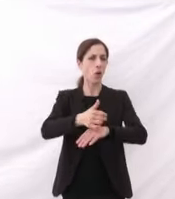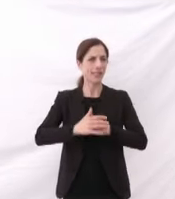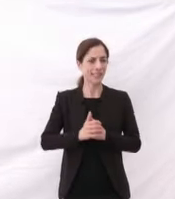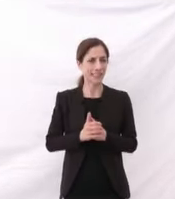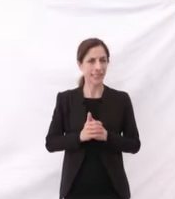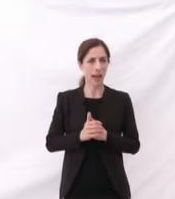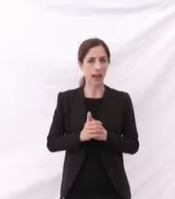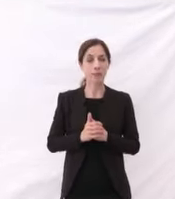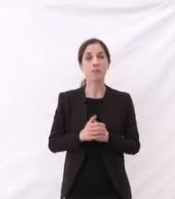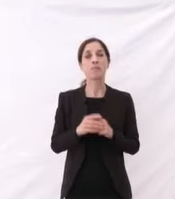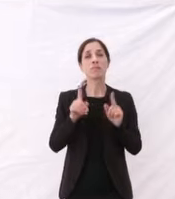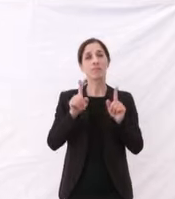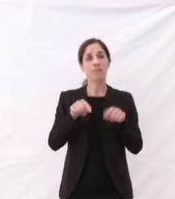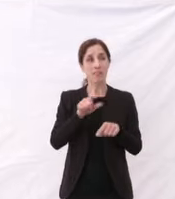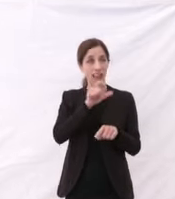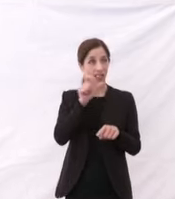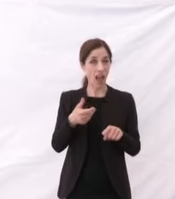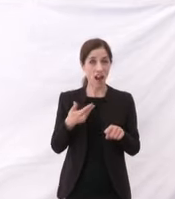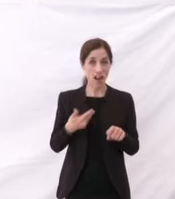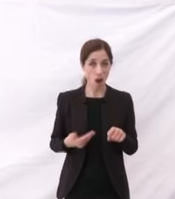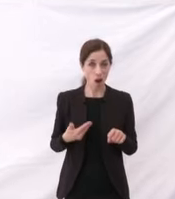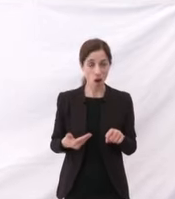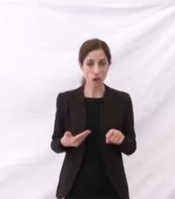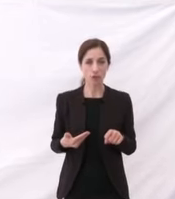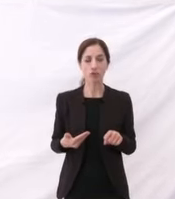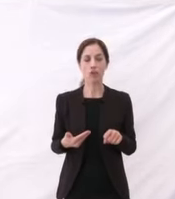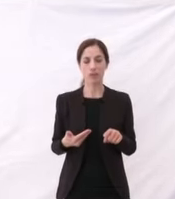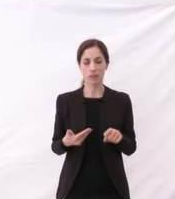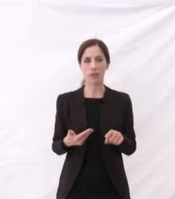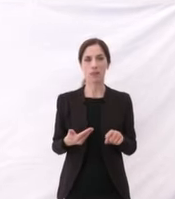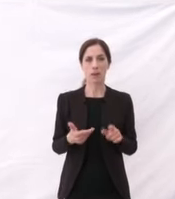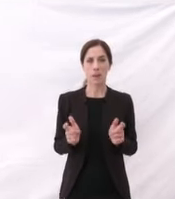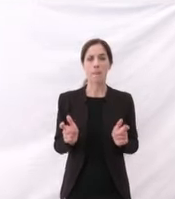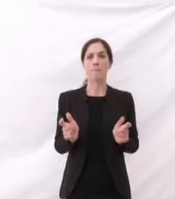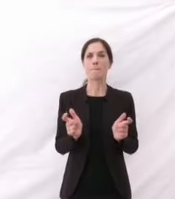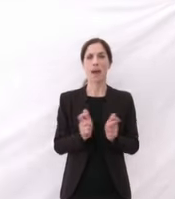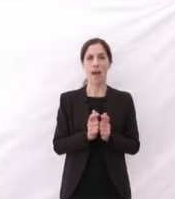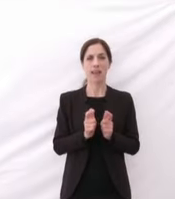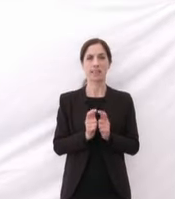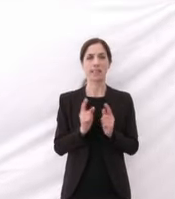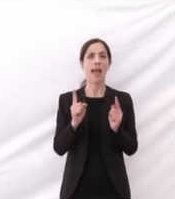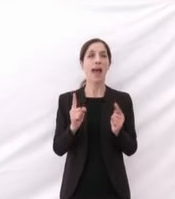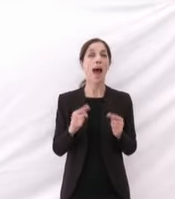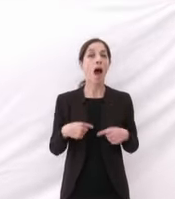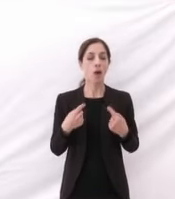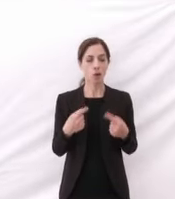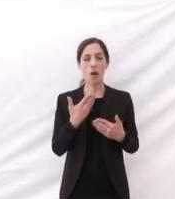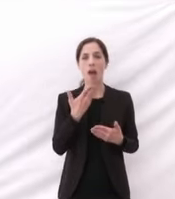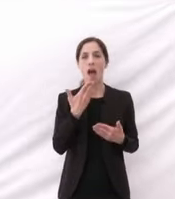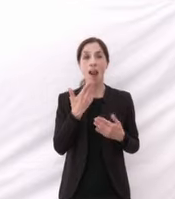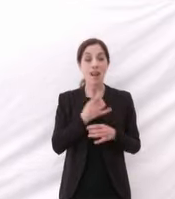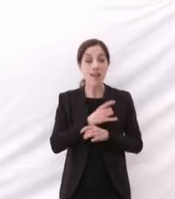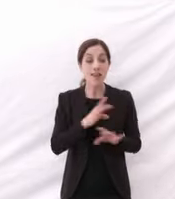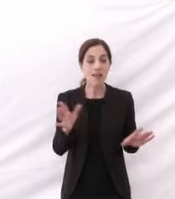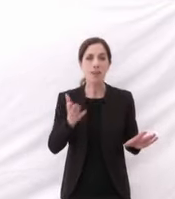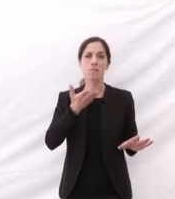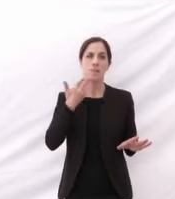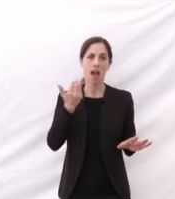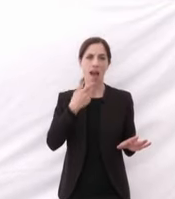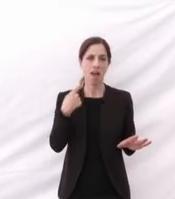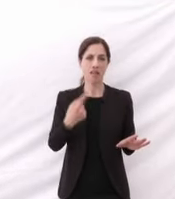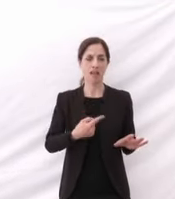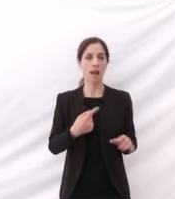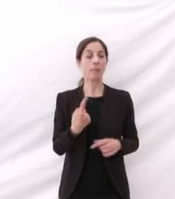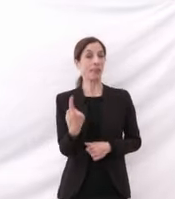Anche l'Italia di oggi è un paese che deve essere ancora in gran parte liberato dall'oppressione